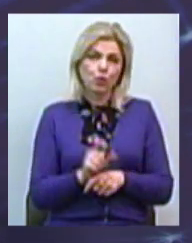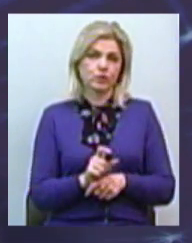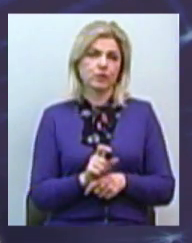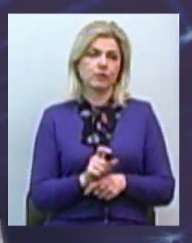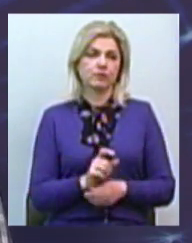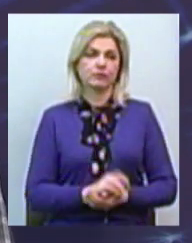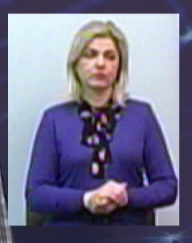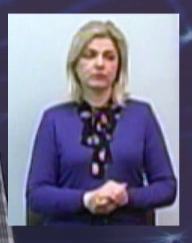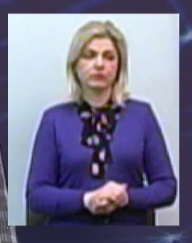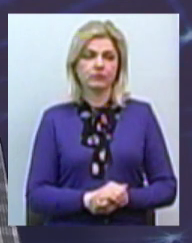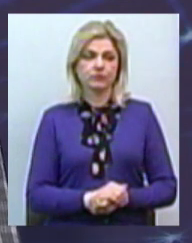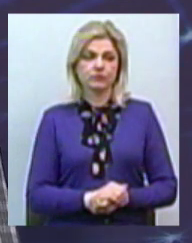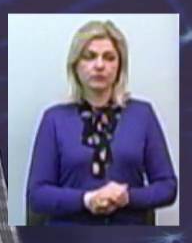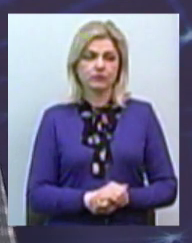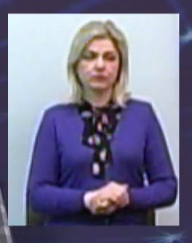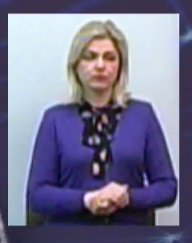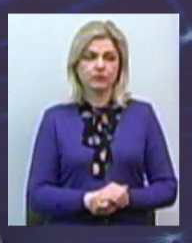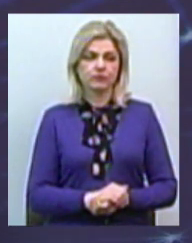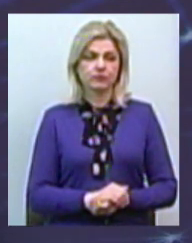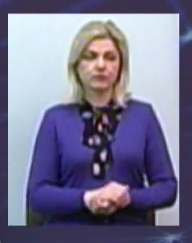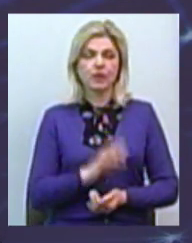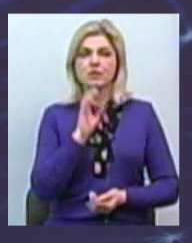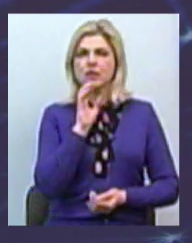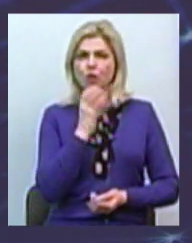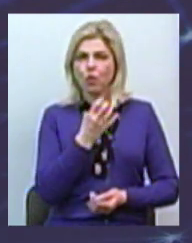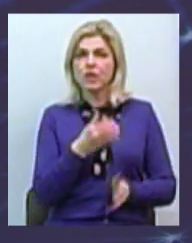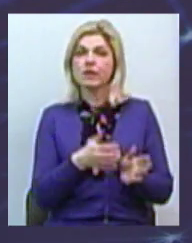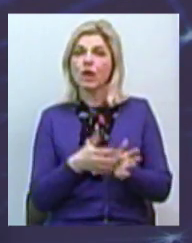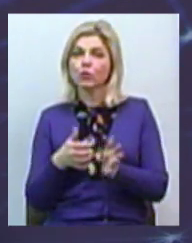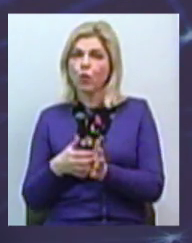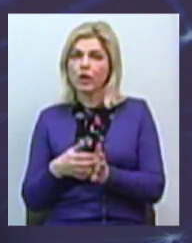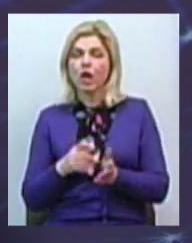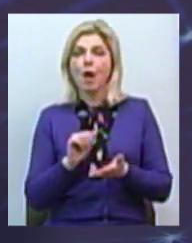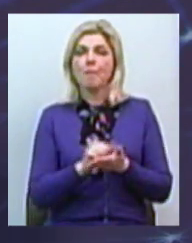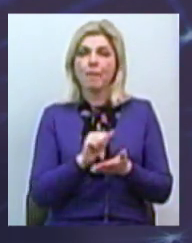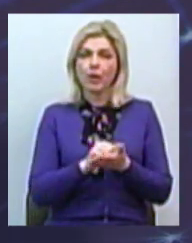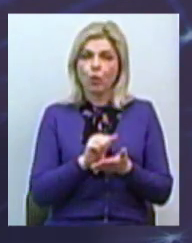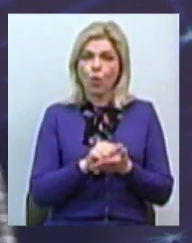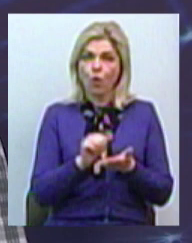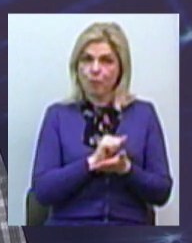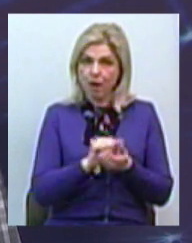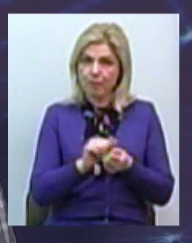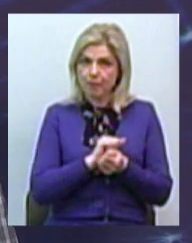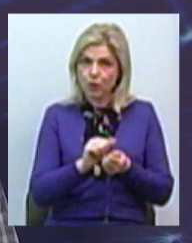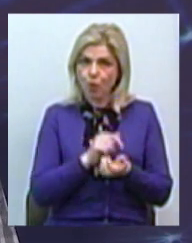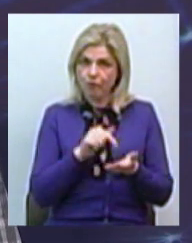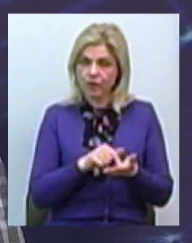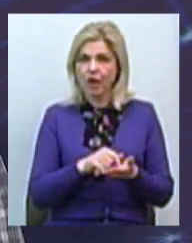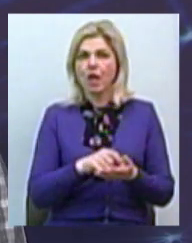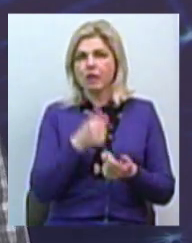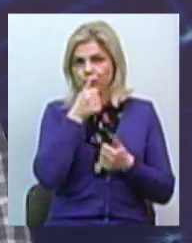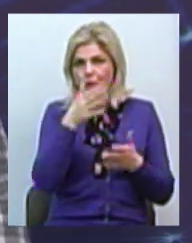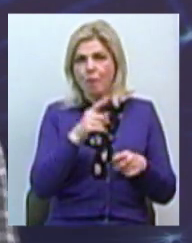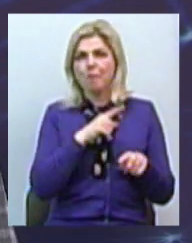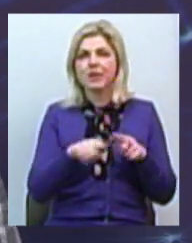досить ще серйозний, ну, скажімо, недолік це паперових носіїв даних – це неможливість швидкого